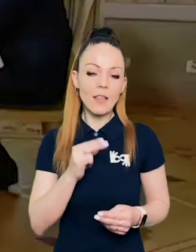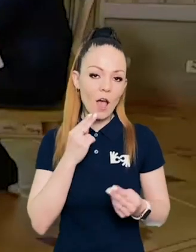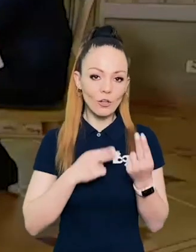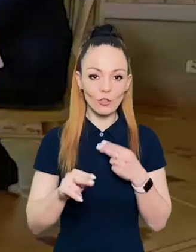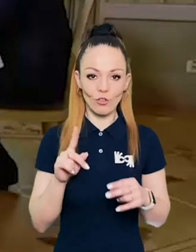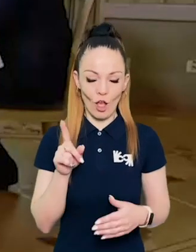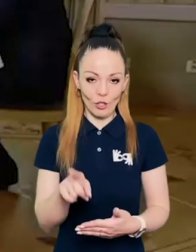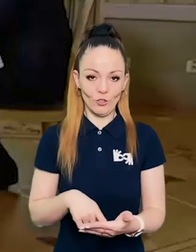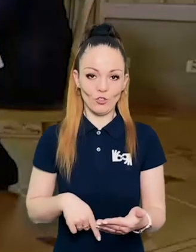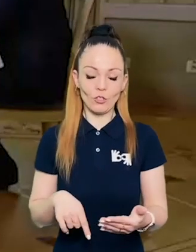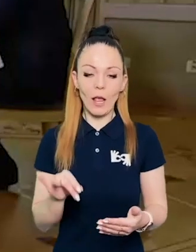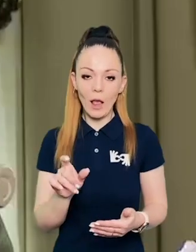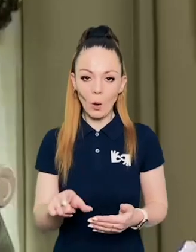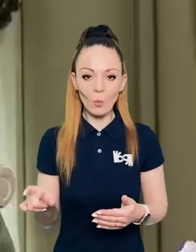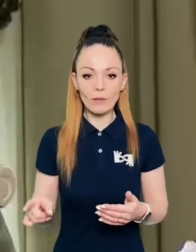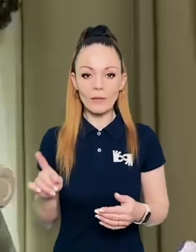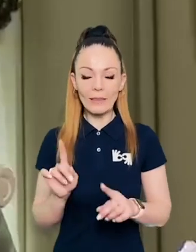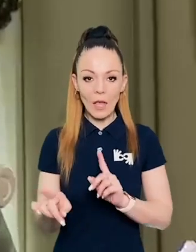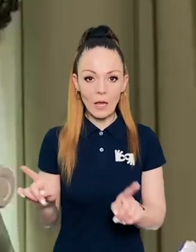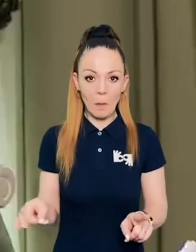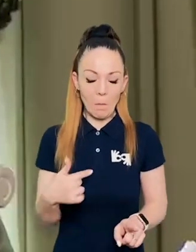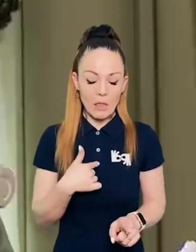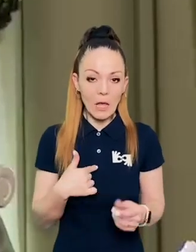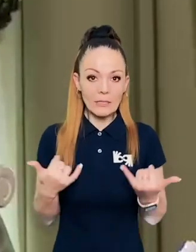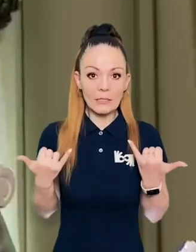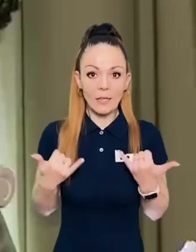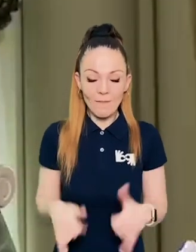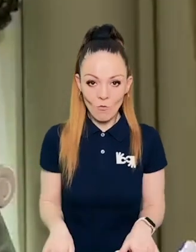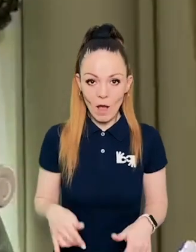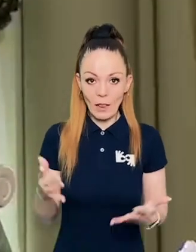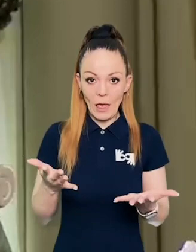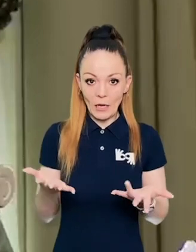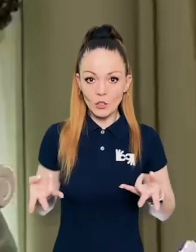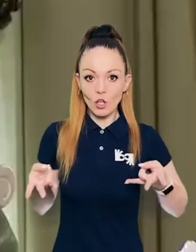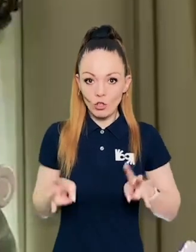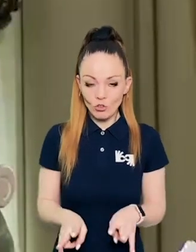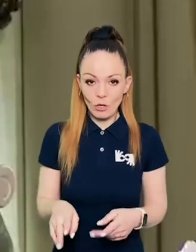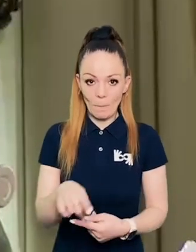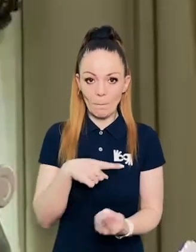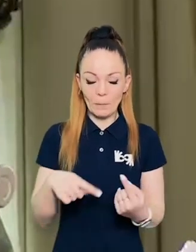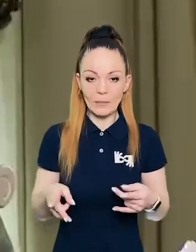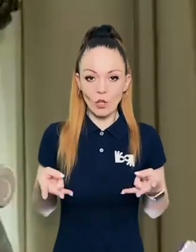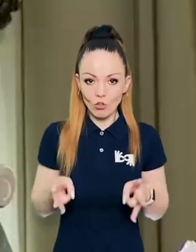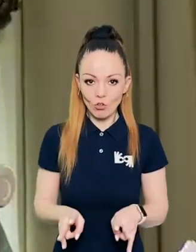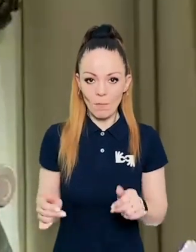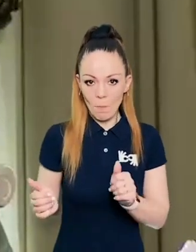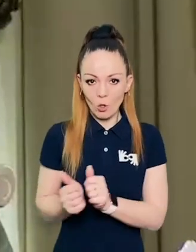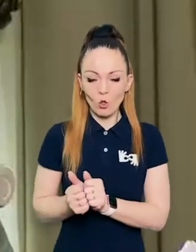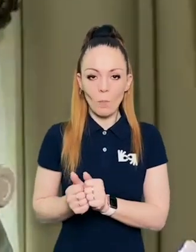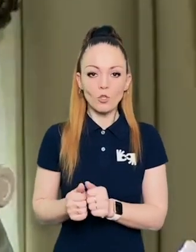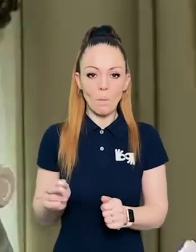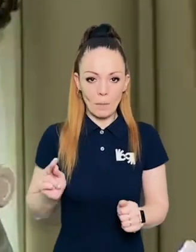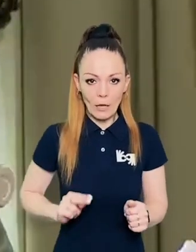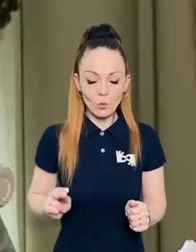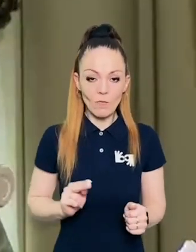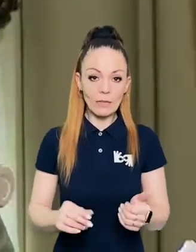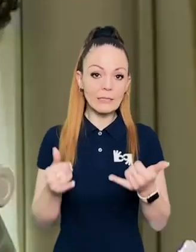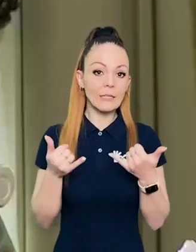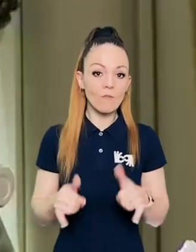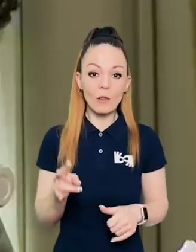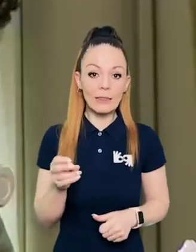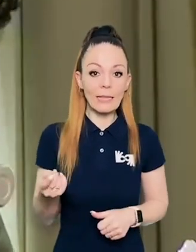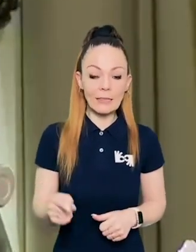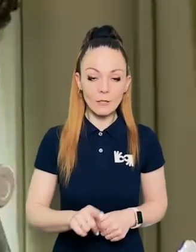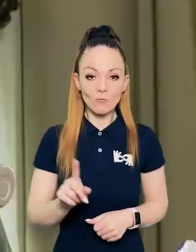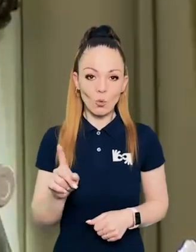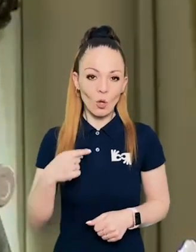чи найнадійніші. І навіть деякі люди мене здивували, які залишились, ми залишились пліч-о-пліч,